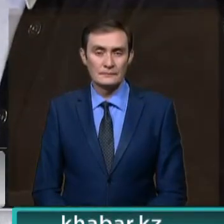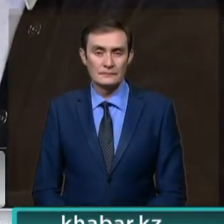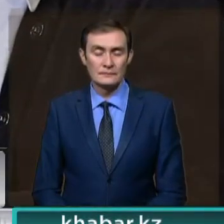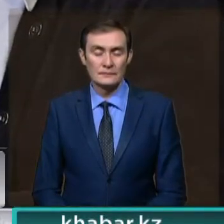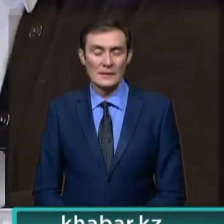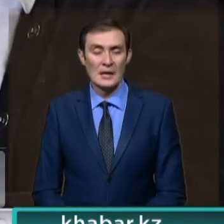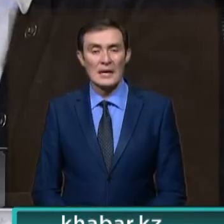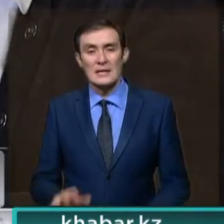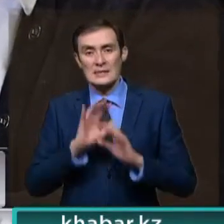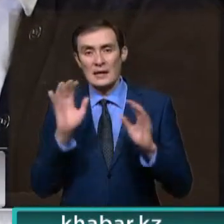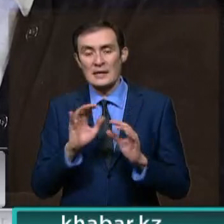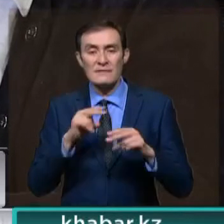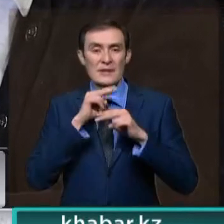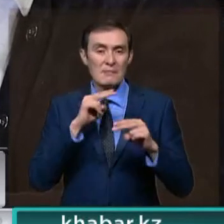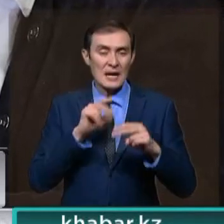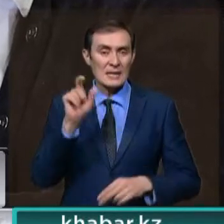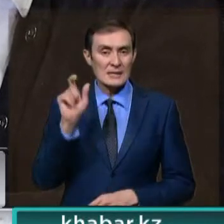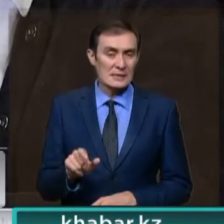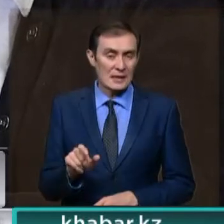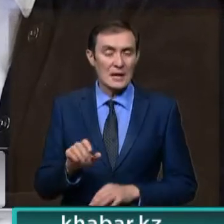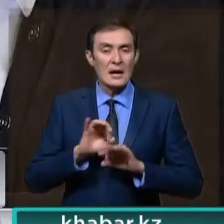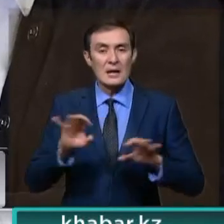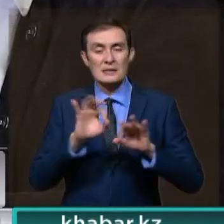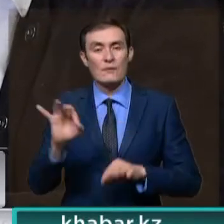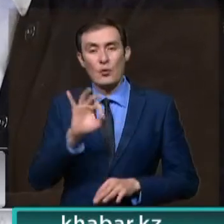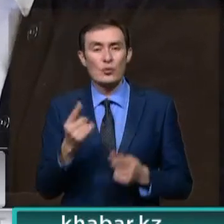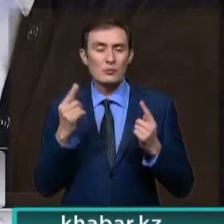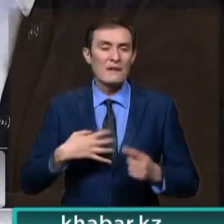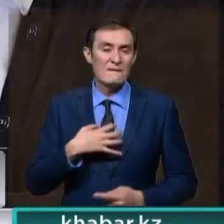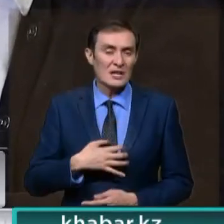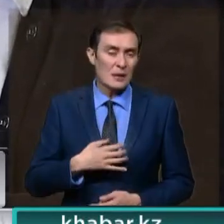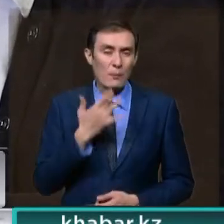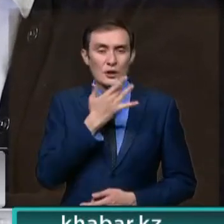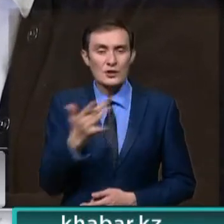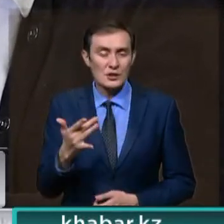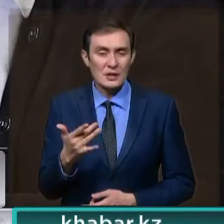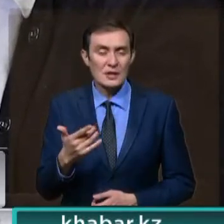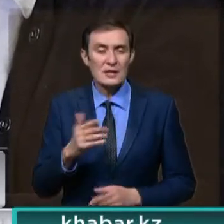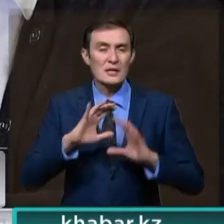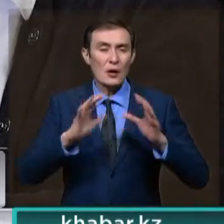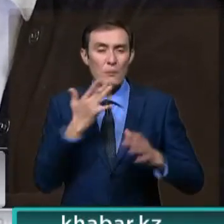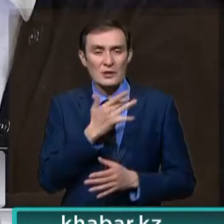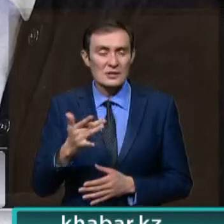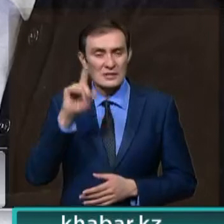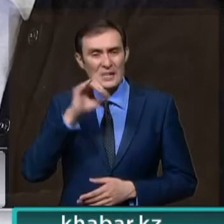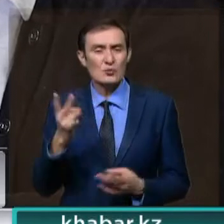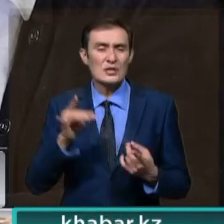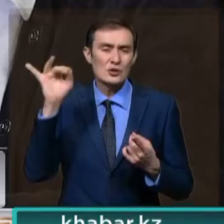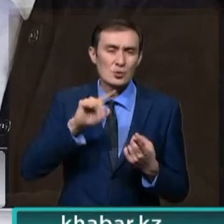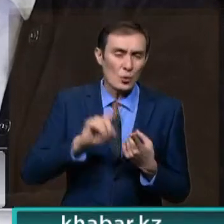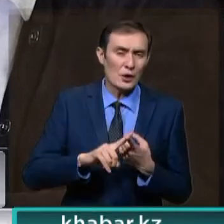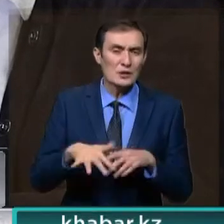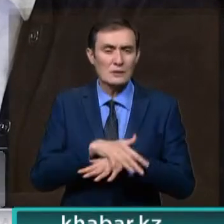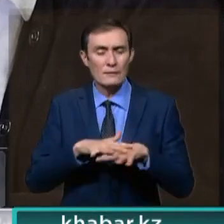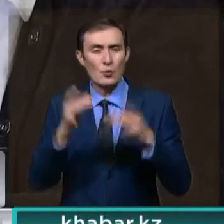Удержать внимание зрителя, говоря с ним о серьезных политических и геополитических вопросах, которые требуют знания истории,